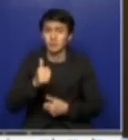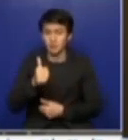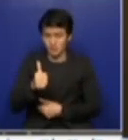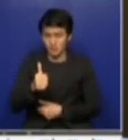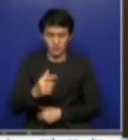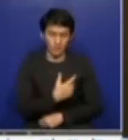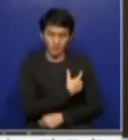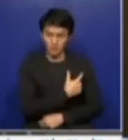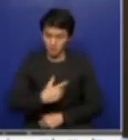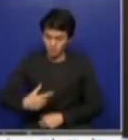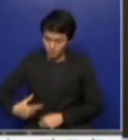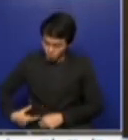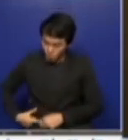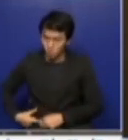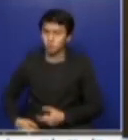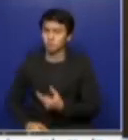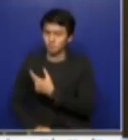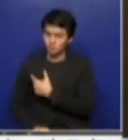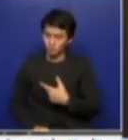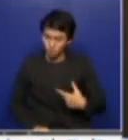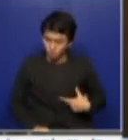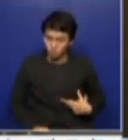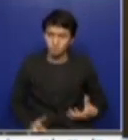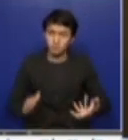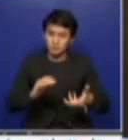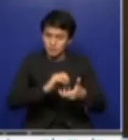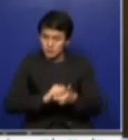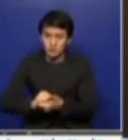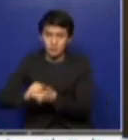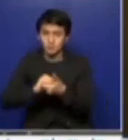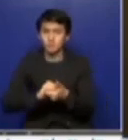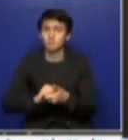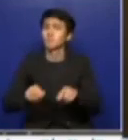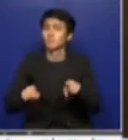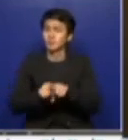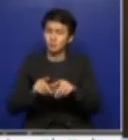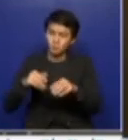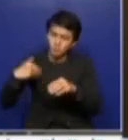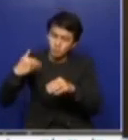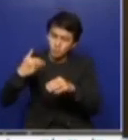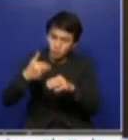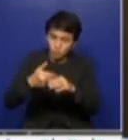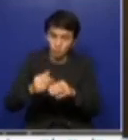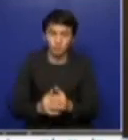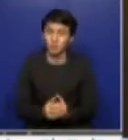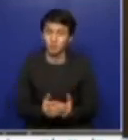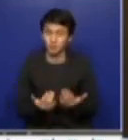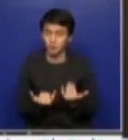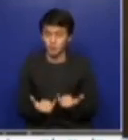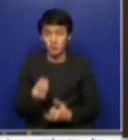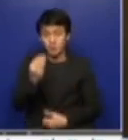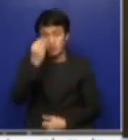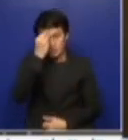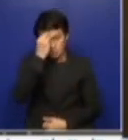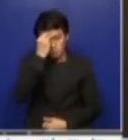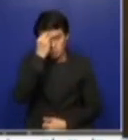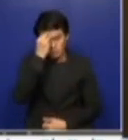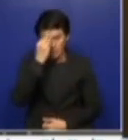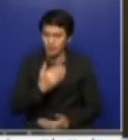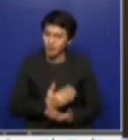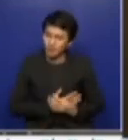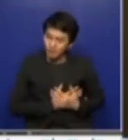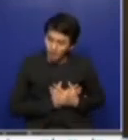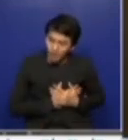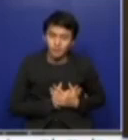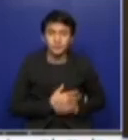งศ์ต่อราชวงศ์มาช้านานชาวญี่ปุ่นรักประเทศไทยรัก